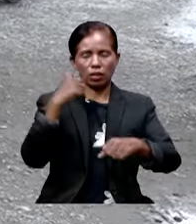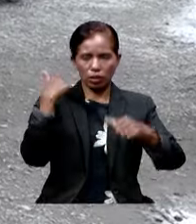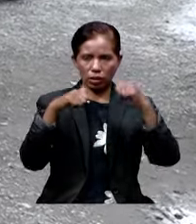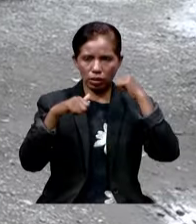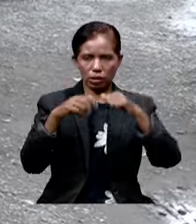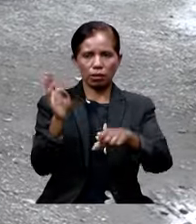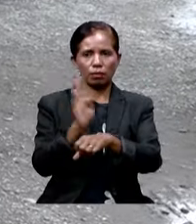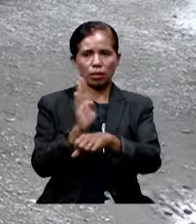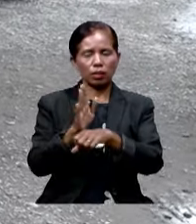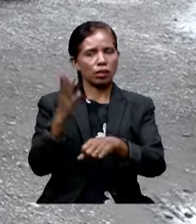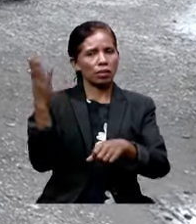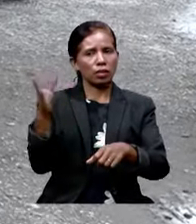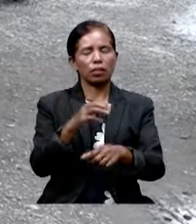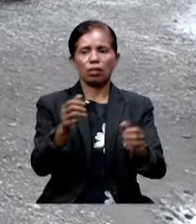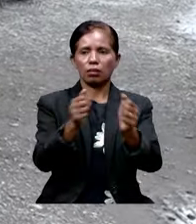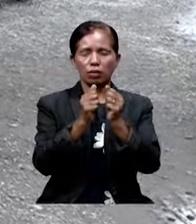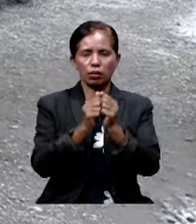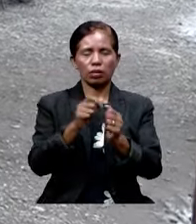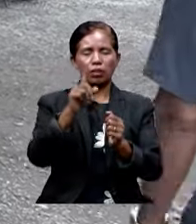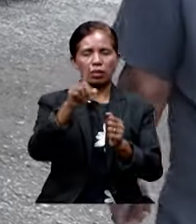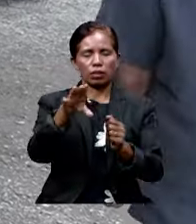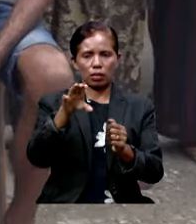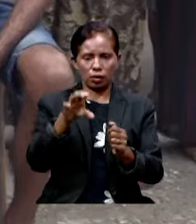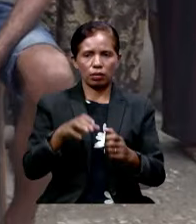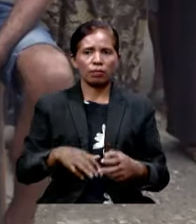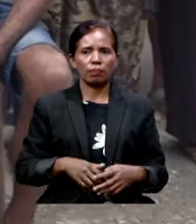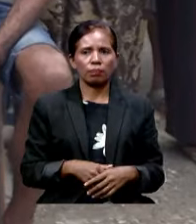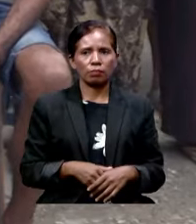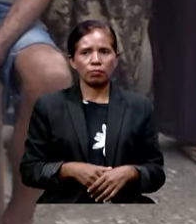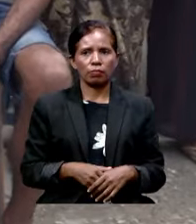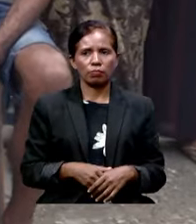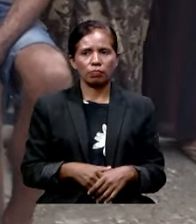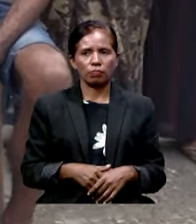negosio ia area kadiru hune hamutu katu sida resin ekipa kobertura ZMN.